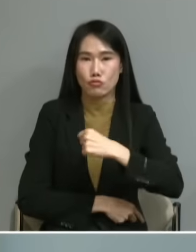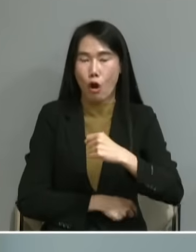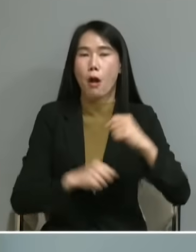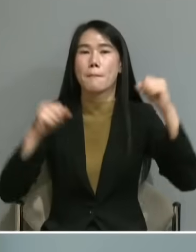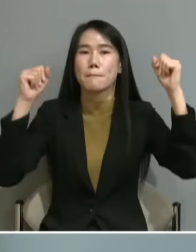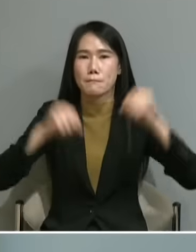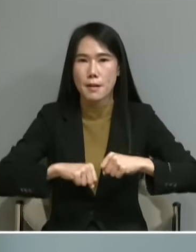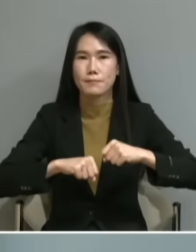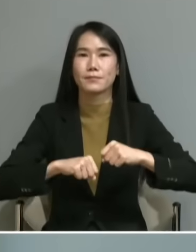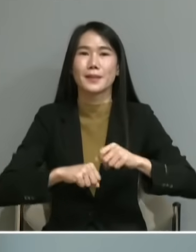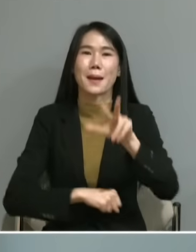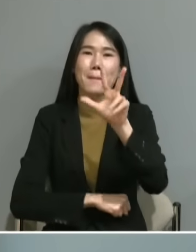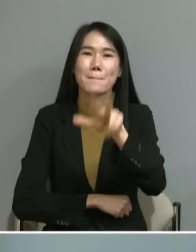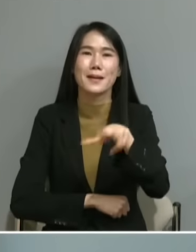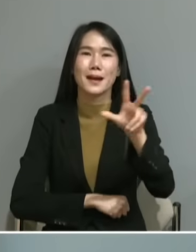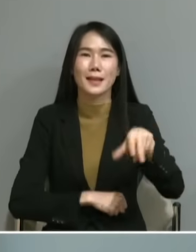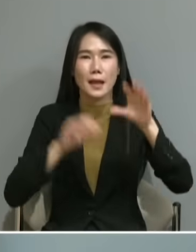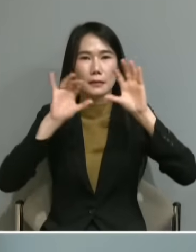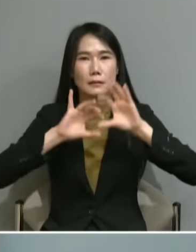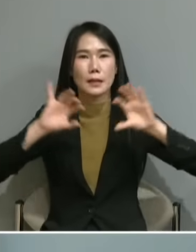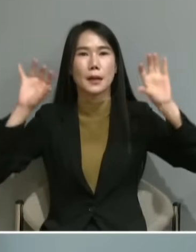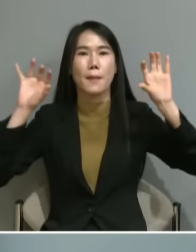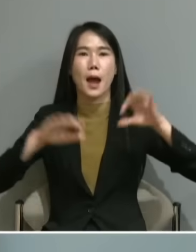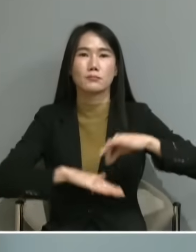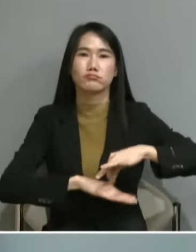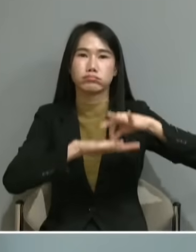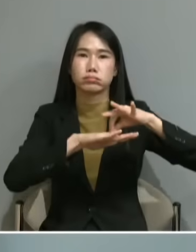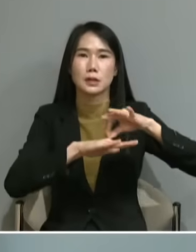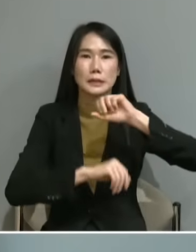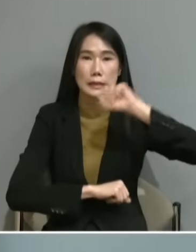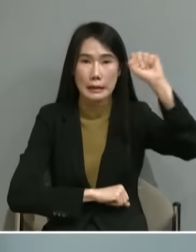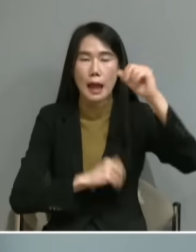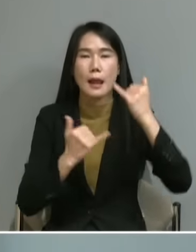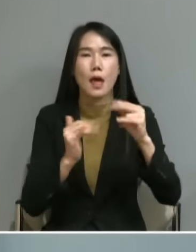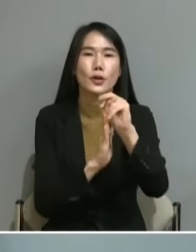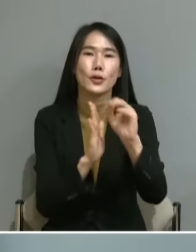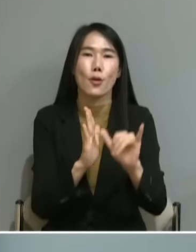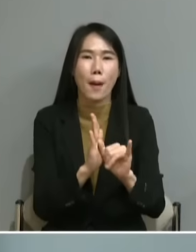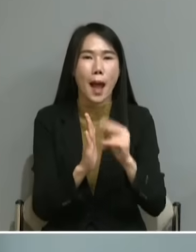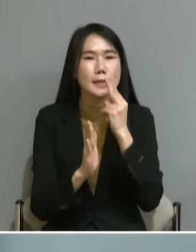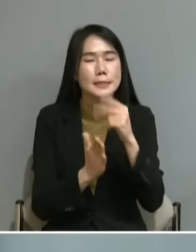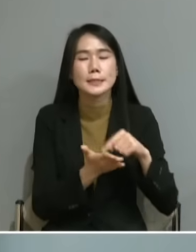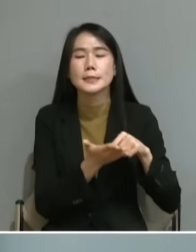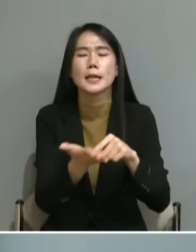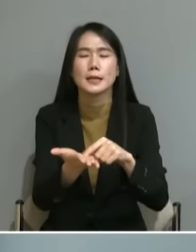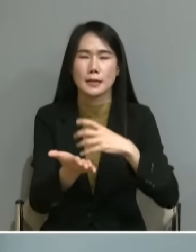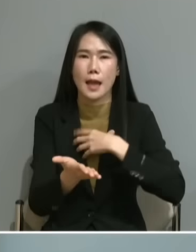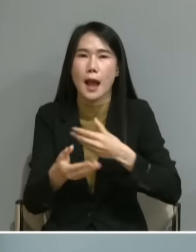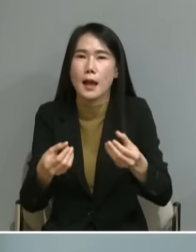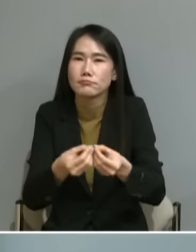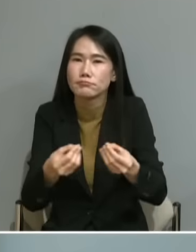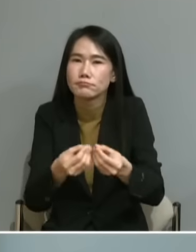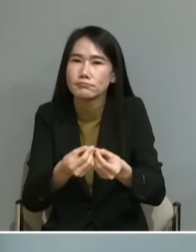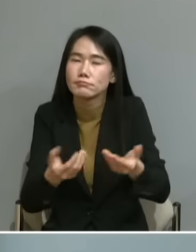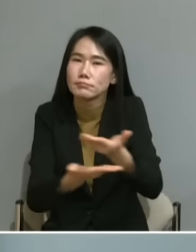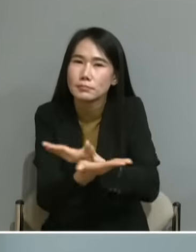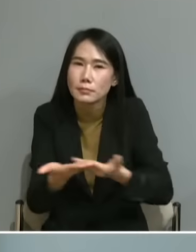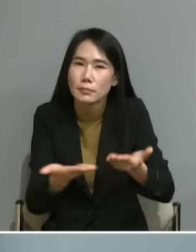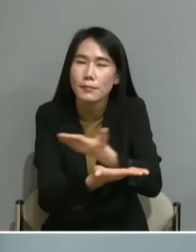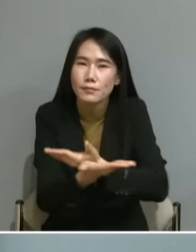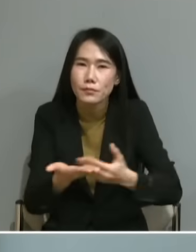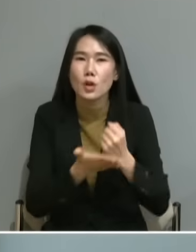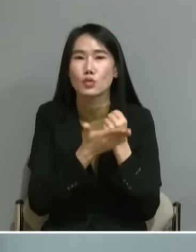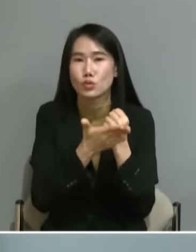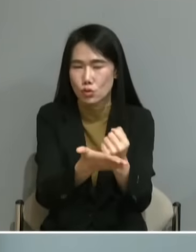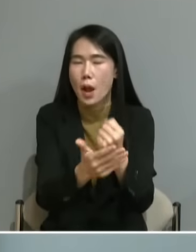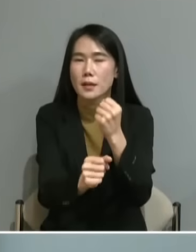าสเป็นพรรคแกนนำในการจัดตั้งรัฐบาลนะครับก็นำเสนอนโยบายนี้ต่อพรรคร่วมรัฐบาลเพื่อเป็นนโยบายหลักนโยบายหนึ่งนะครับเป็นหนึ่งใน